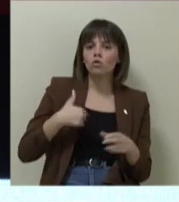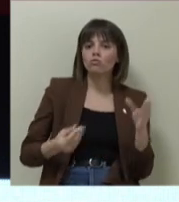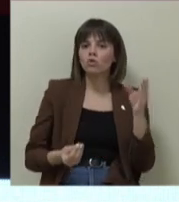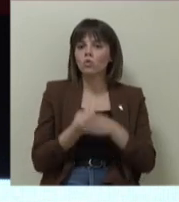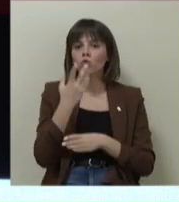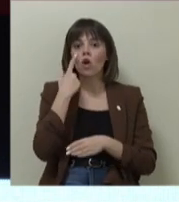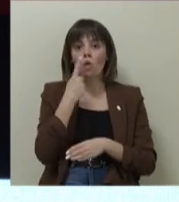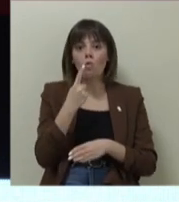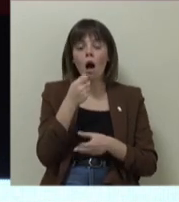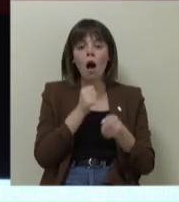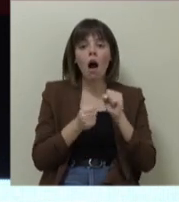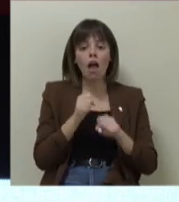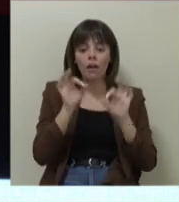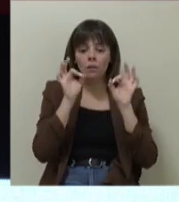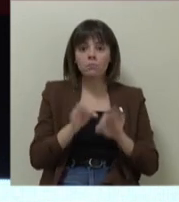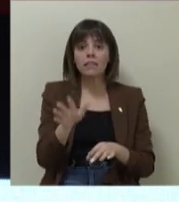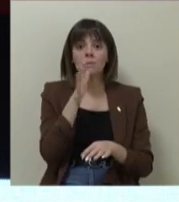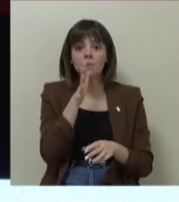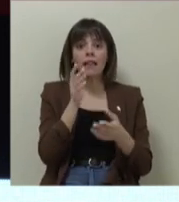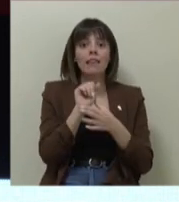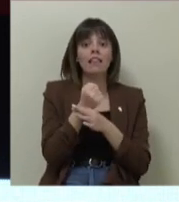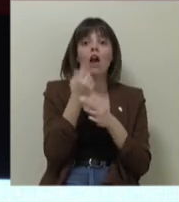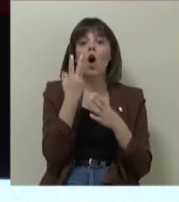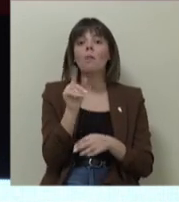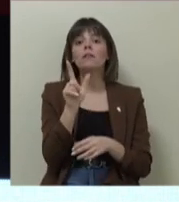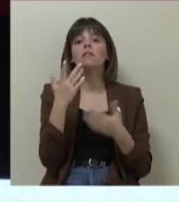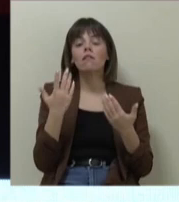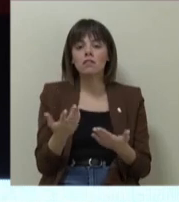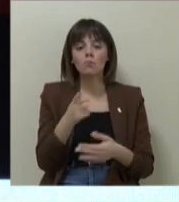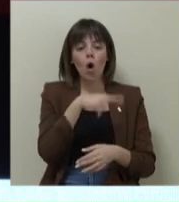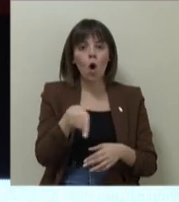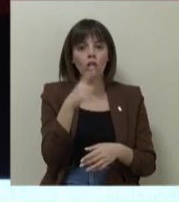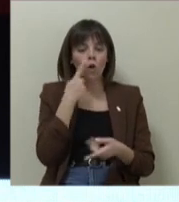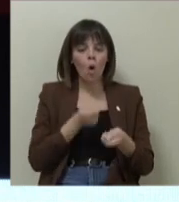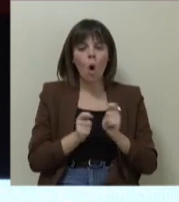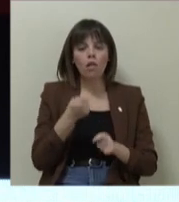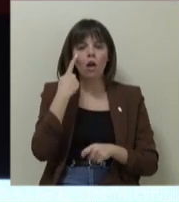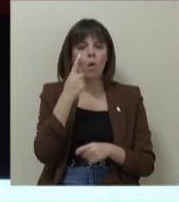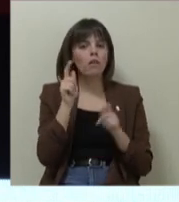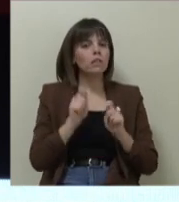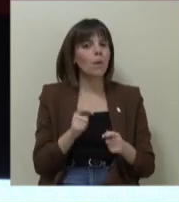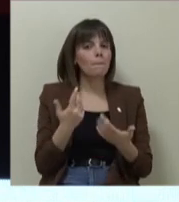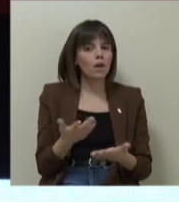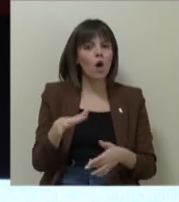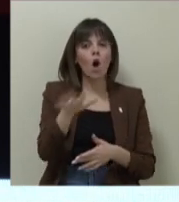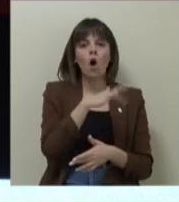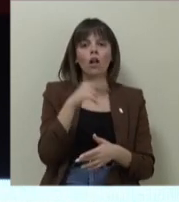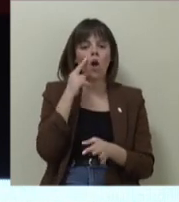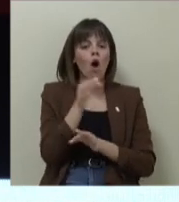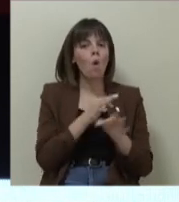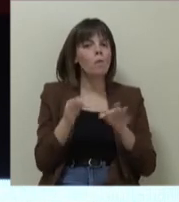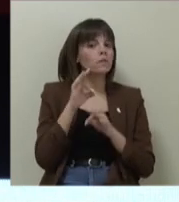kuruluşları harekete geçirebilecek bilgisi, yeteneği olmalı. Onları koordine edebilmeli, onları